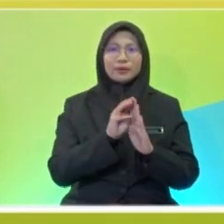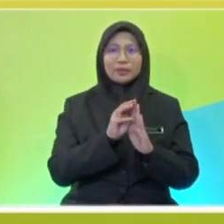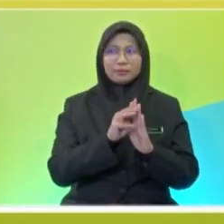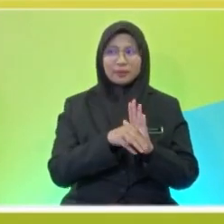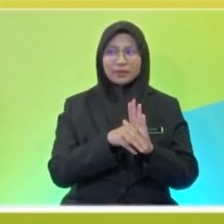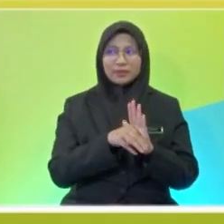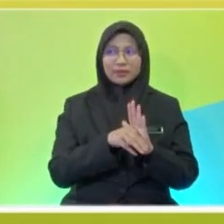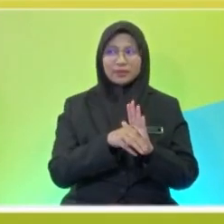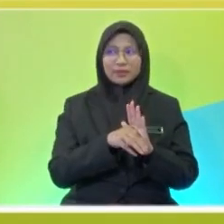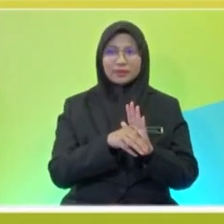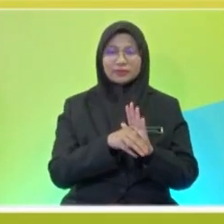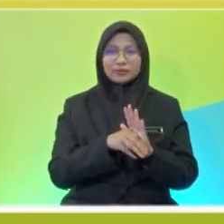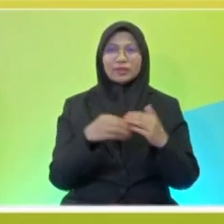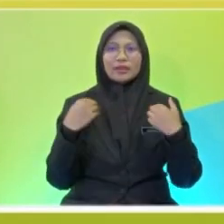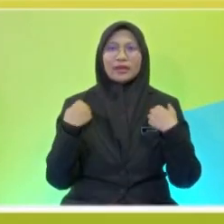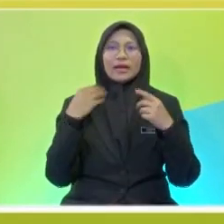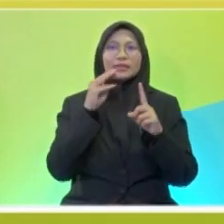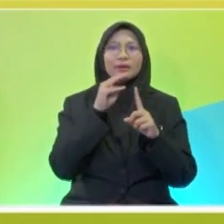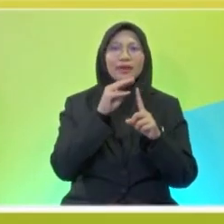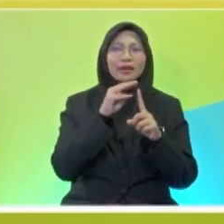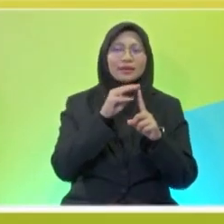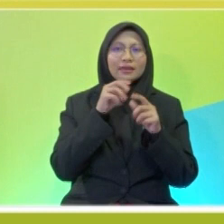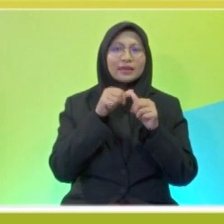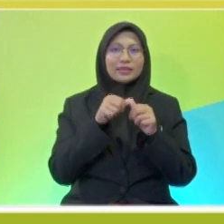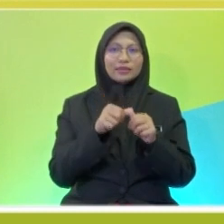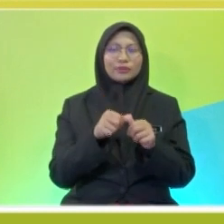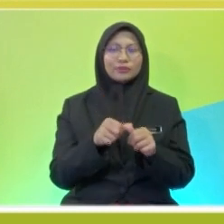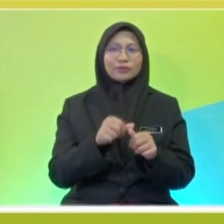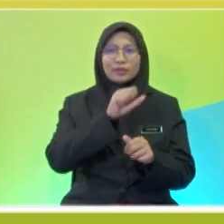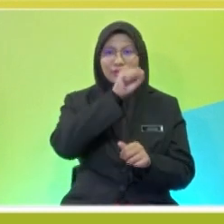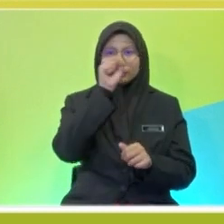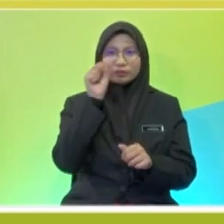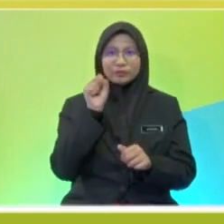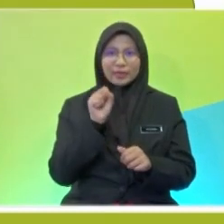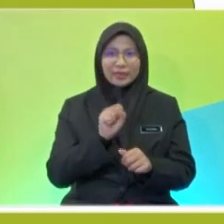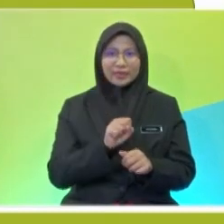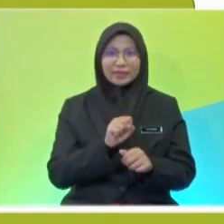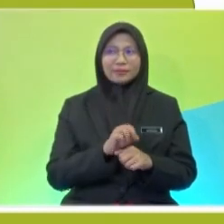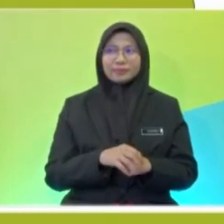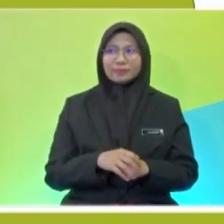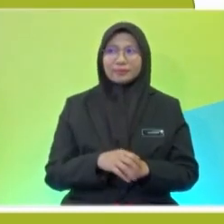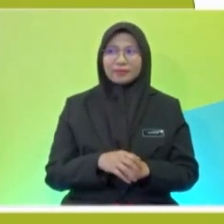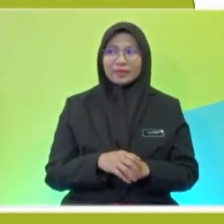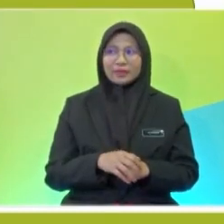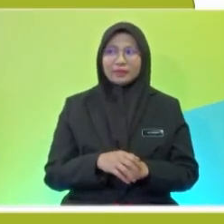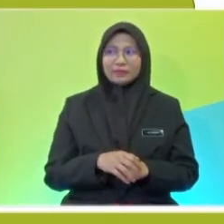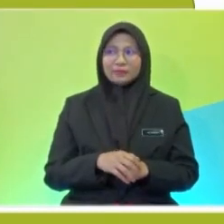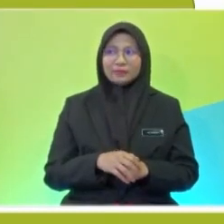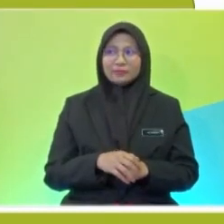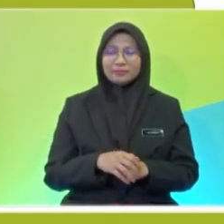markah mengikut soal dan 80 menit itu merupakan cadangan masa yang perlu dijawab oleh